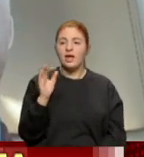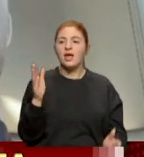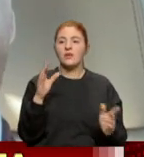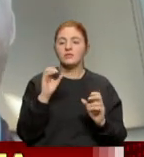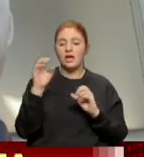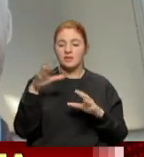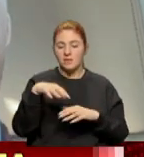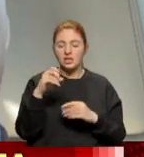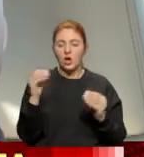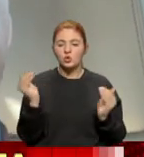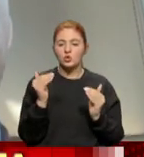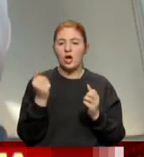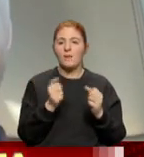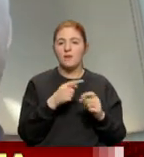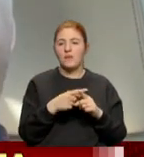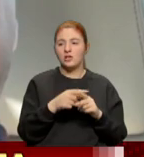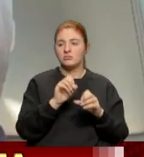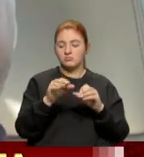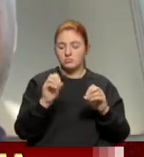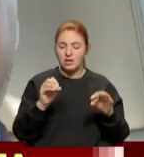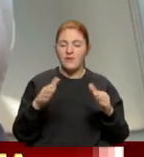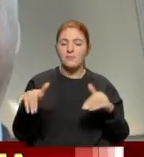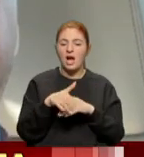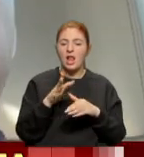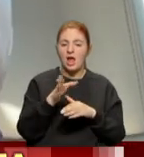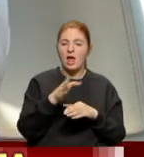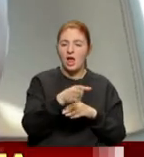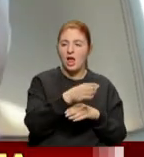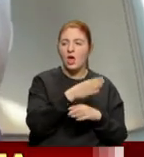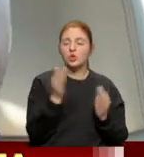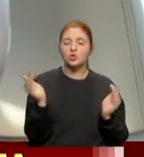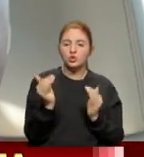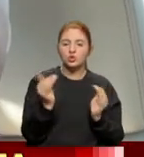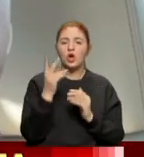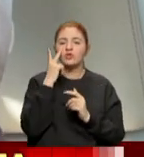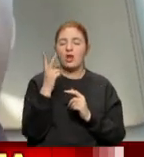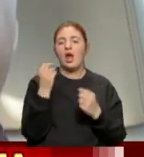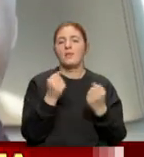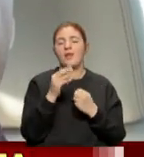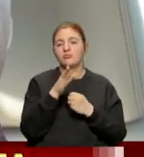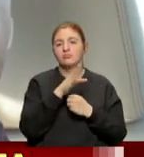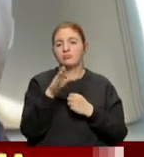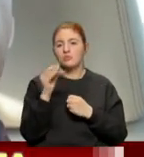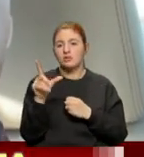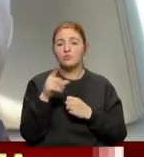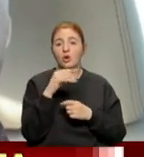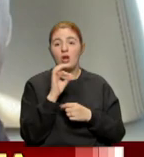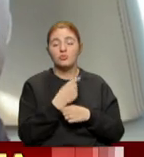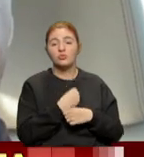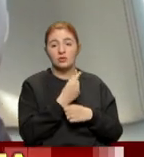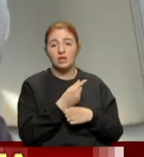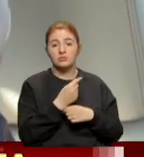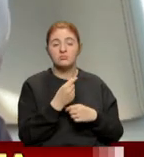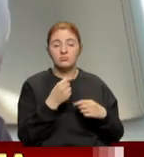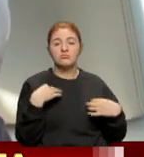merkezlerinde bunun daha küçük araçlara paylaştırılması lazım ve mahalle aralarına küçük kamyon ve kamyonetlerle bu yardımın. Bu da önemli bir uyarı